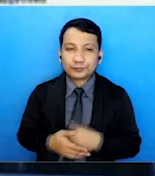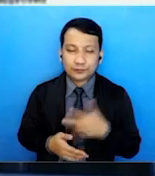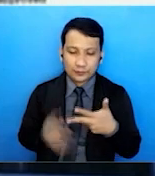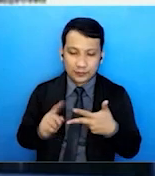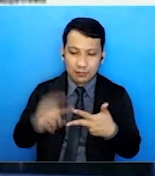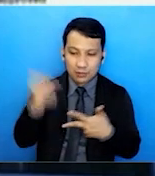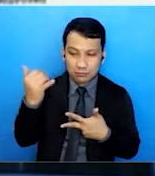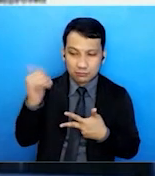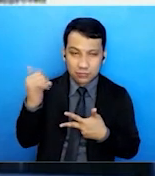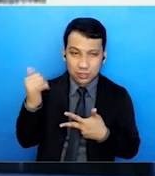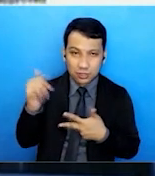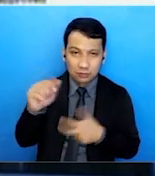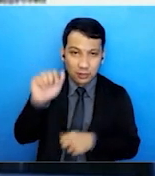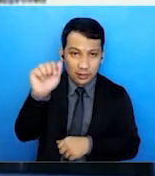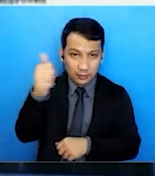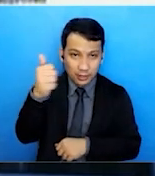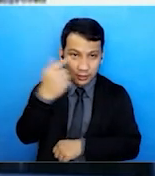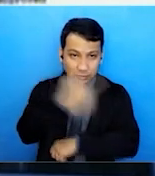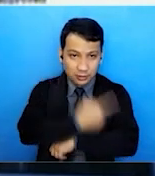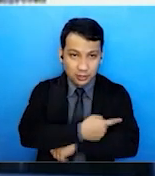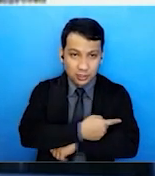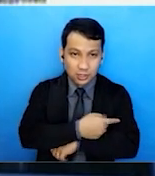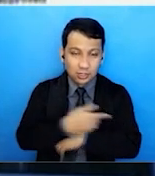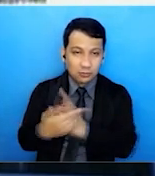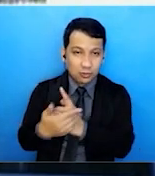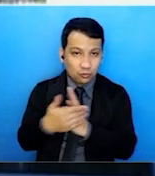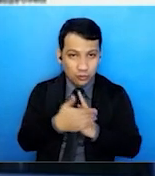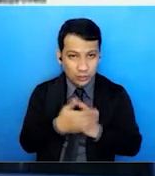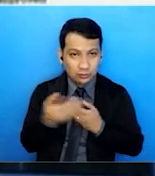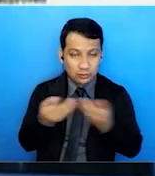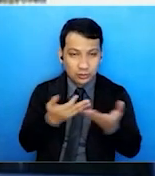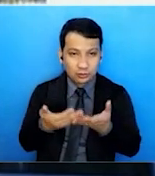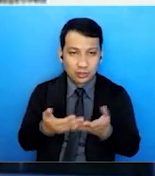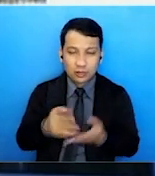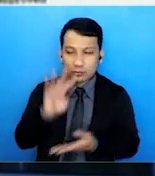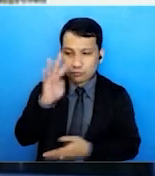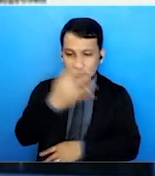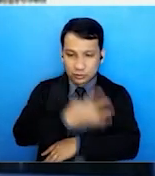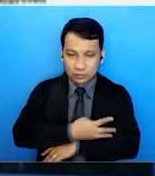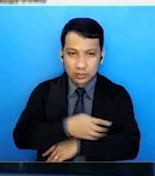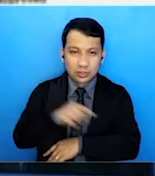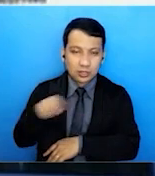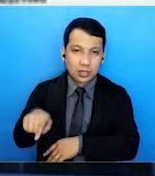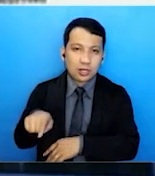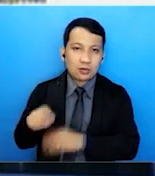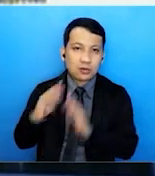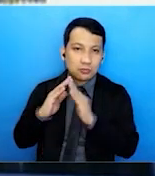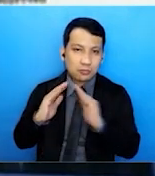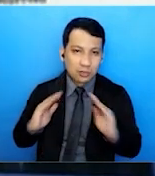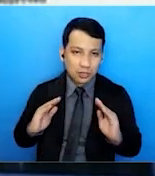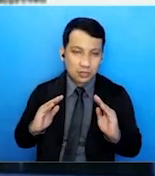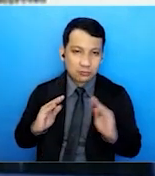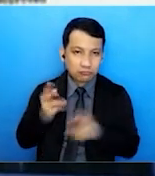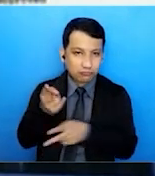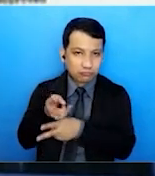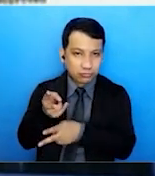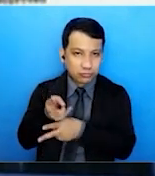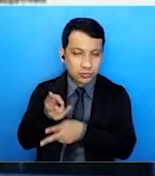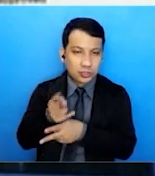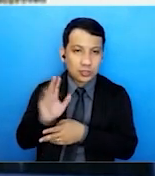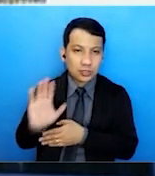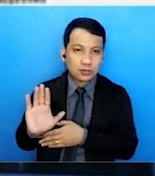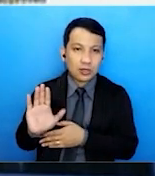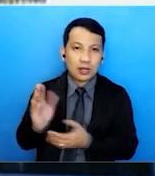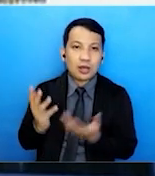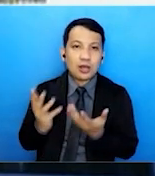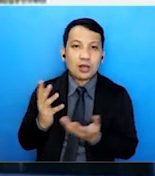po, 10 araw po sa mga quarantine facilities at 4 araw sa kanilang mga tahanan na supervised po ng ating